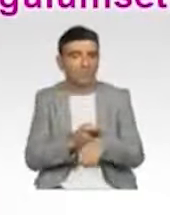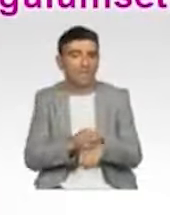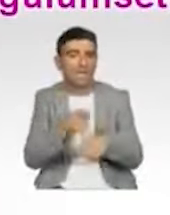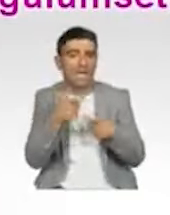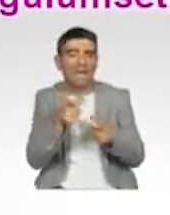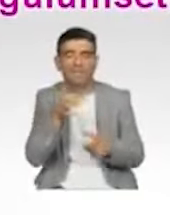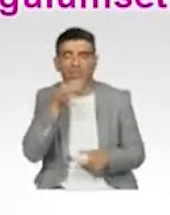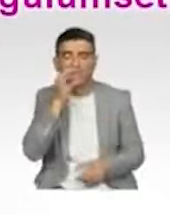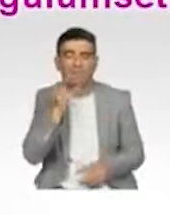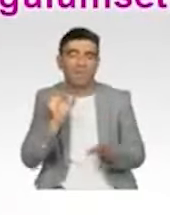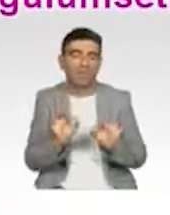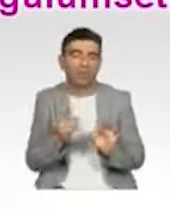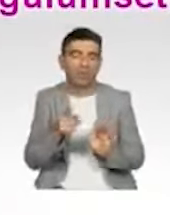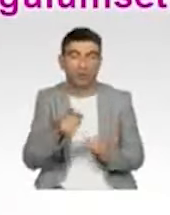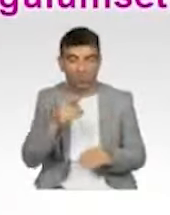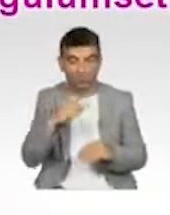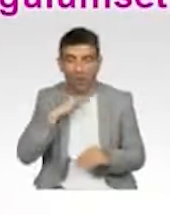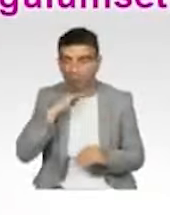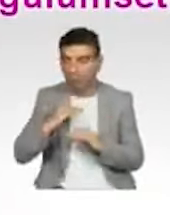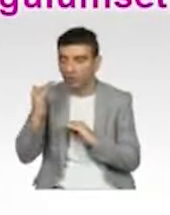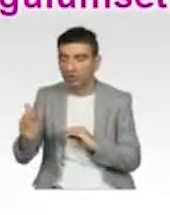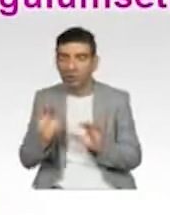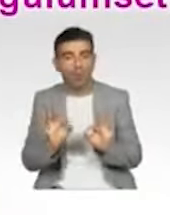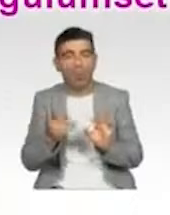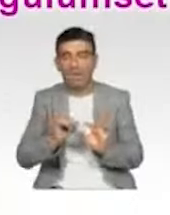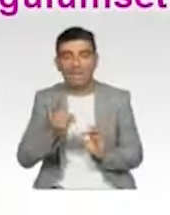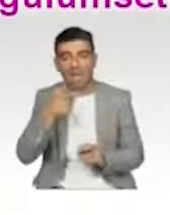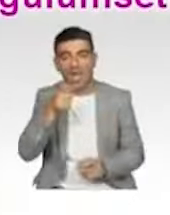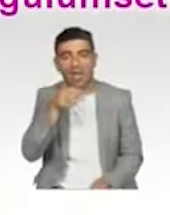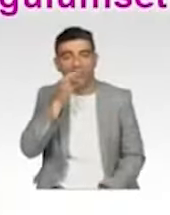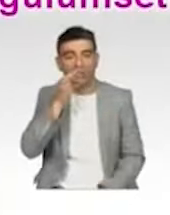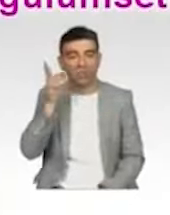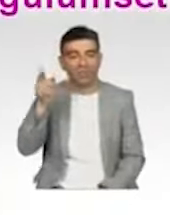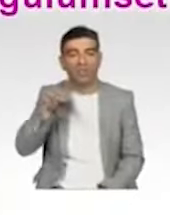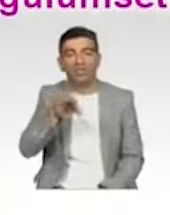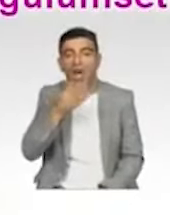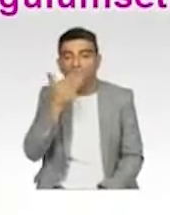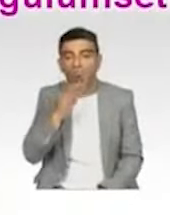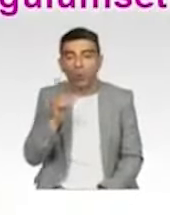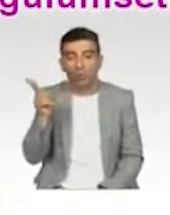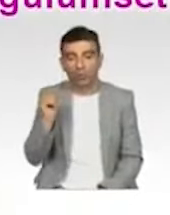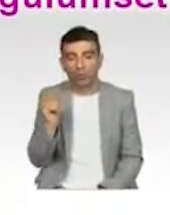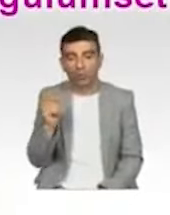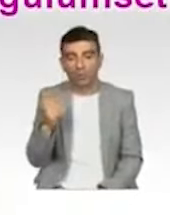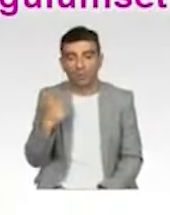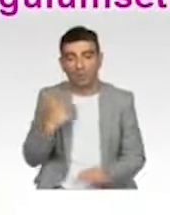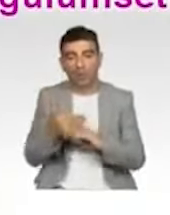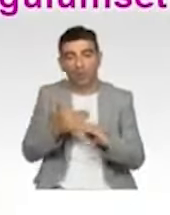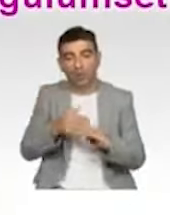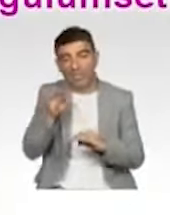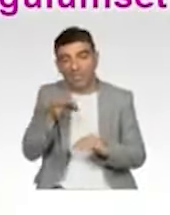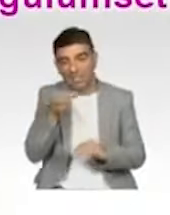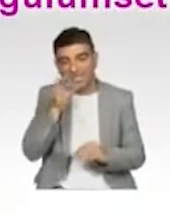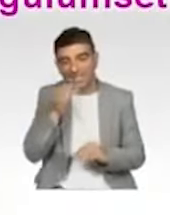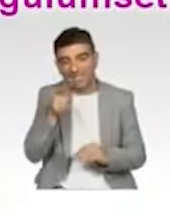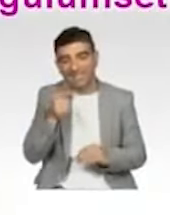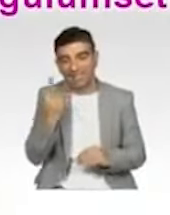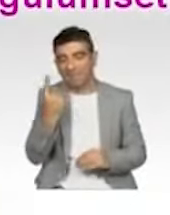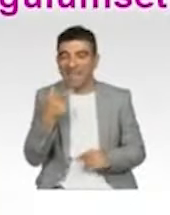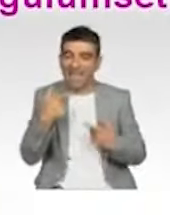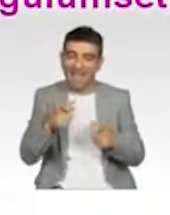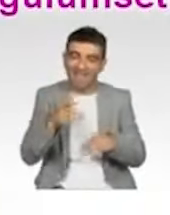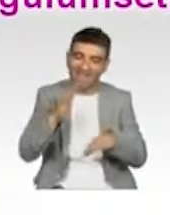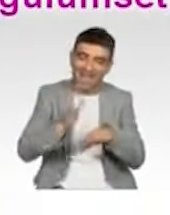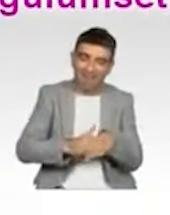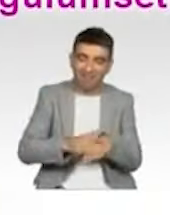de içmeye başladılar. Yurt dışında böyle değil. Yurt dışında kahve içilir. Çay çok yoktur. Biz hem bizden önce çay içiliyor, ondan sonra hadi sana bir de bir kahve yapayım.